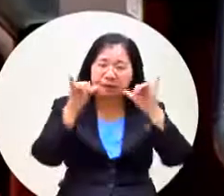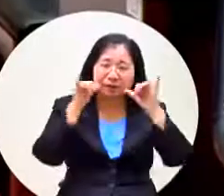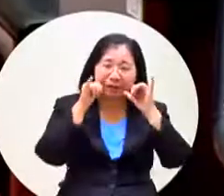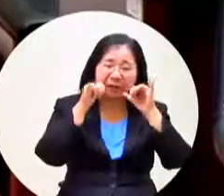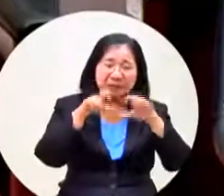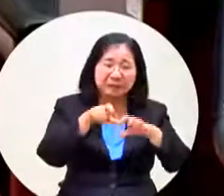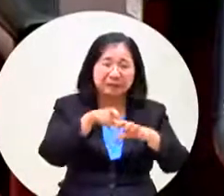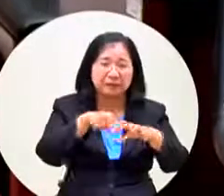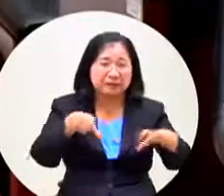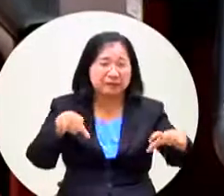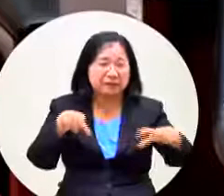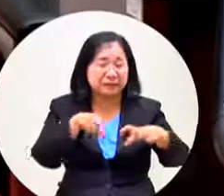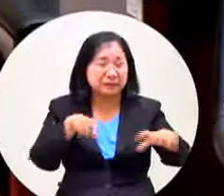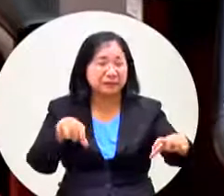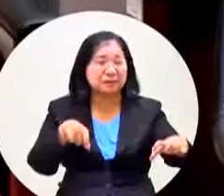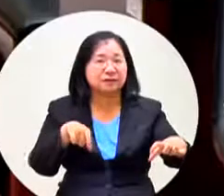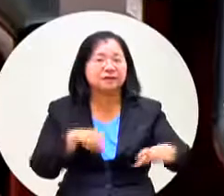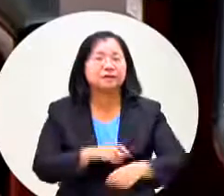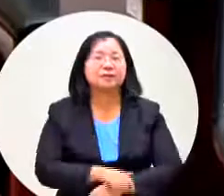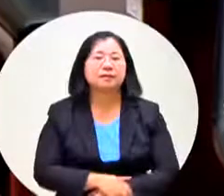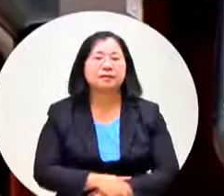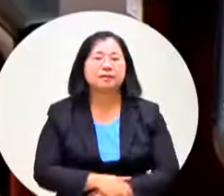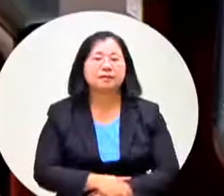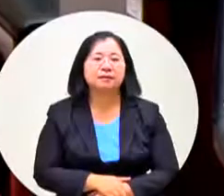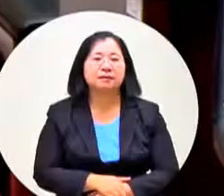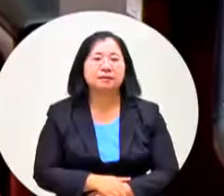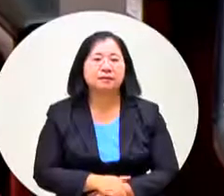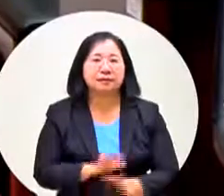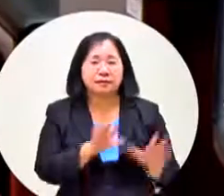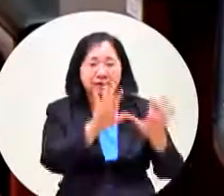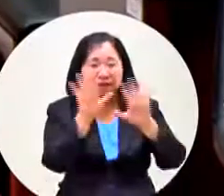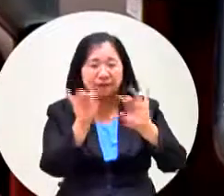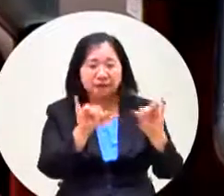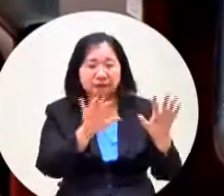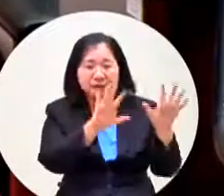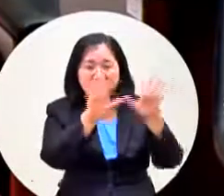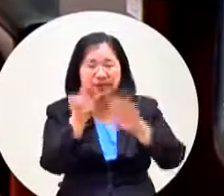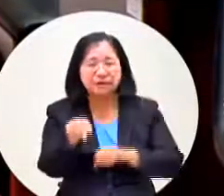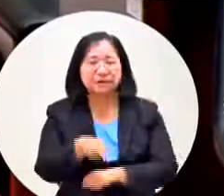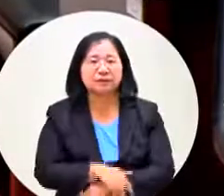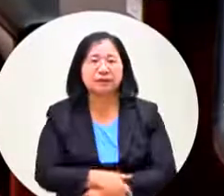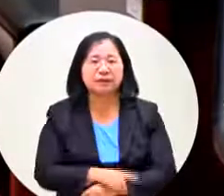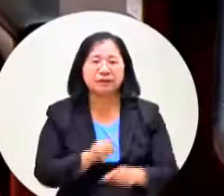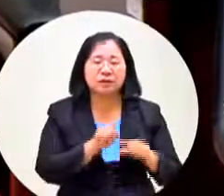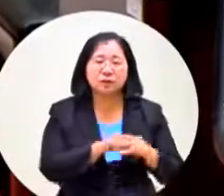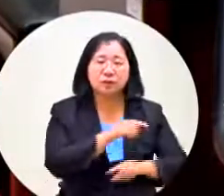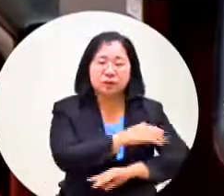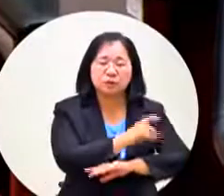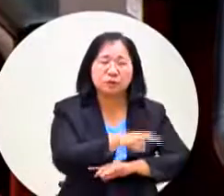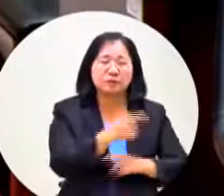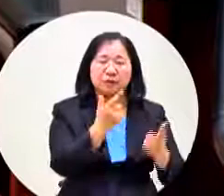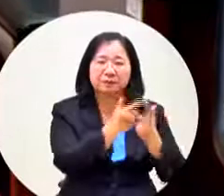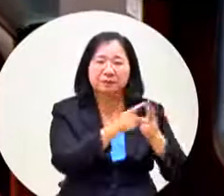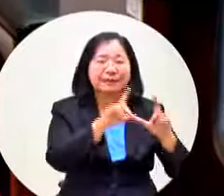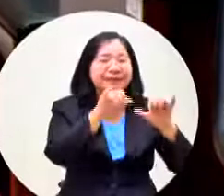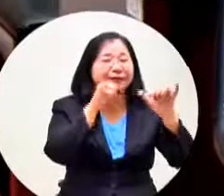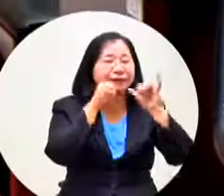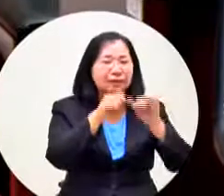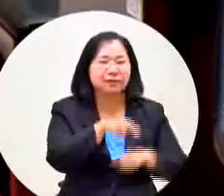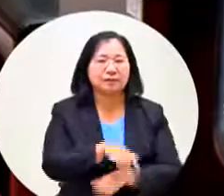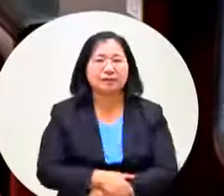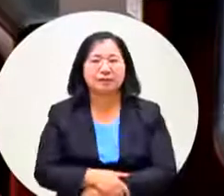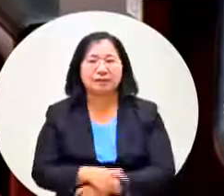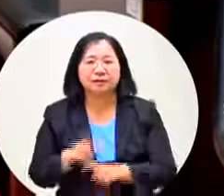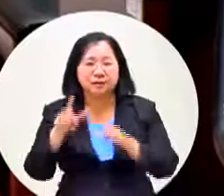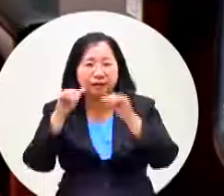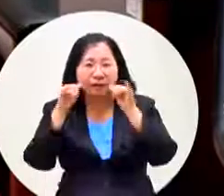吼，对着间隔的这个消防，啊，要救人拍火，会当讲随足方便啦吼。啊，而且